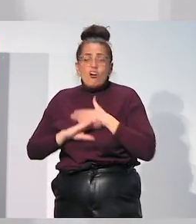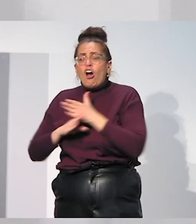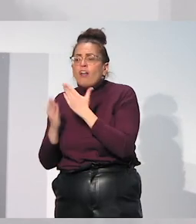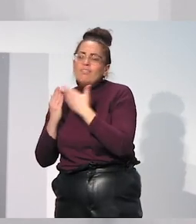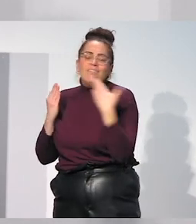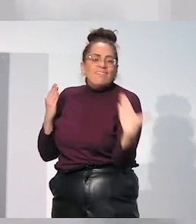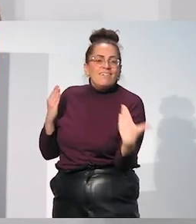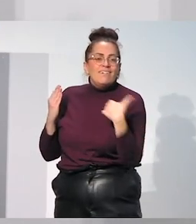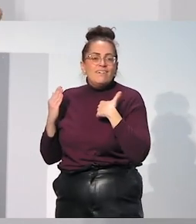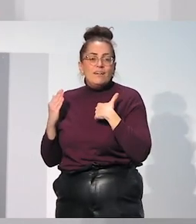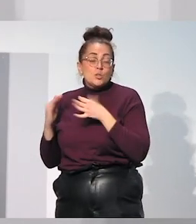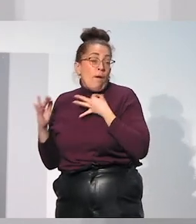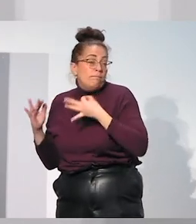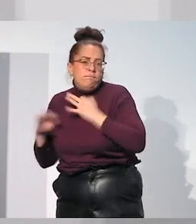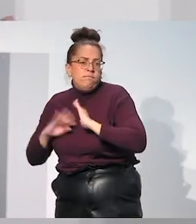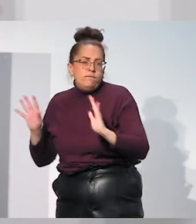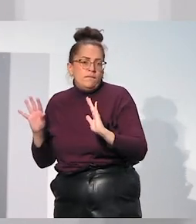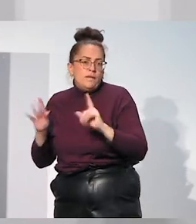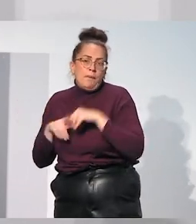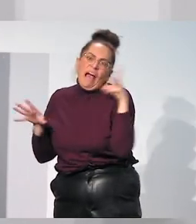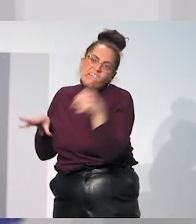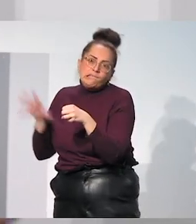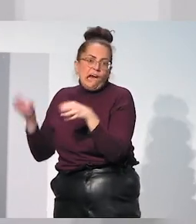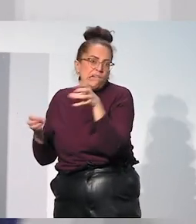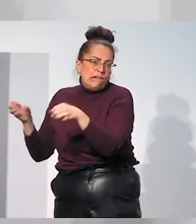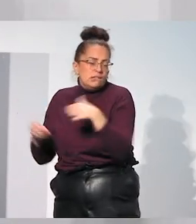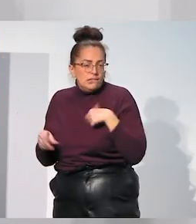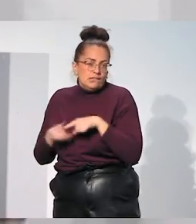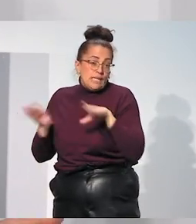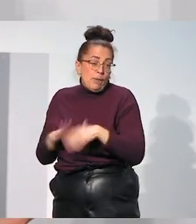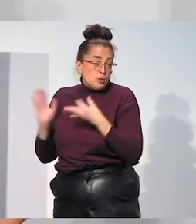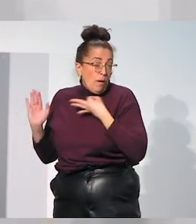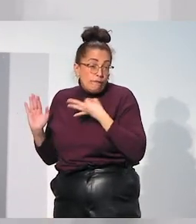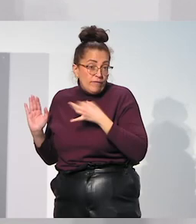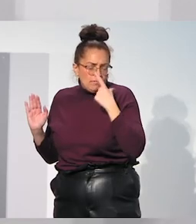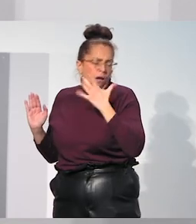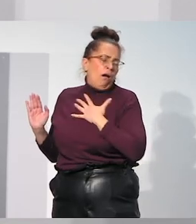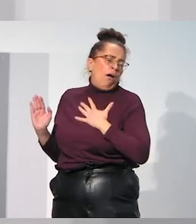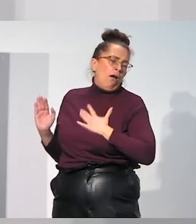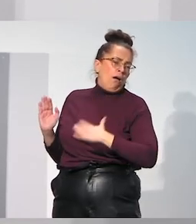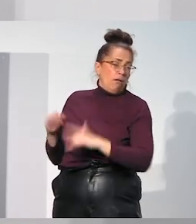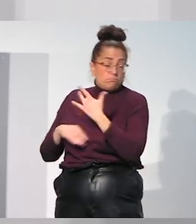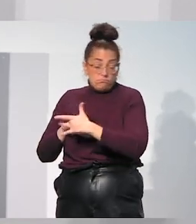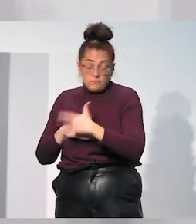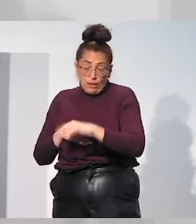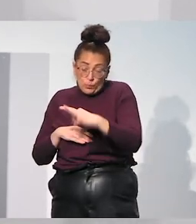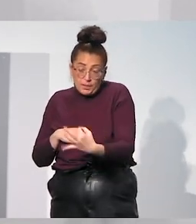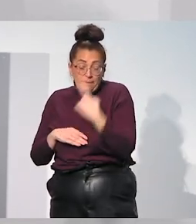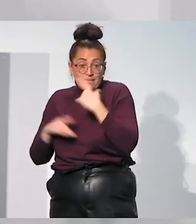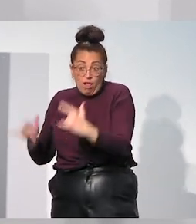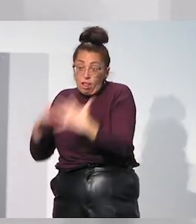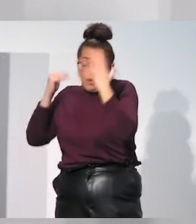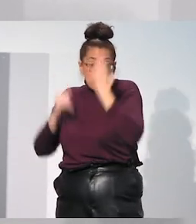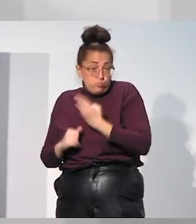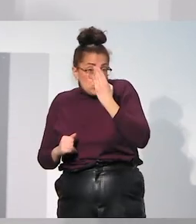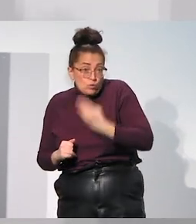expositions et à manger de la peinture. J'appelle ça comme ça, hein. Manger de la peinture en vrai, très tard. Hein. Mais c'est une nourriture essentielle. Et par exemple,